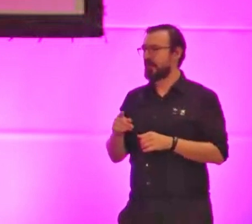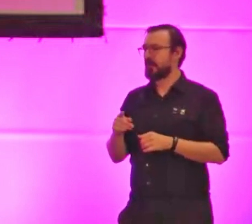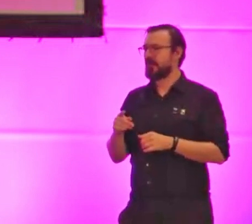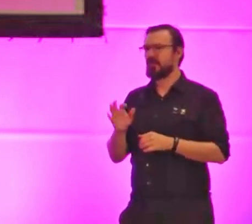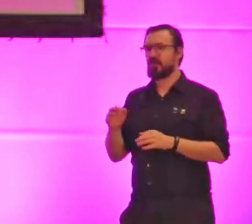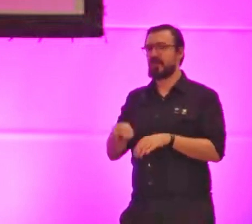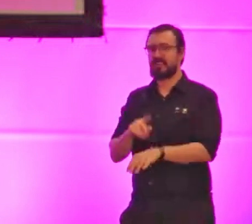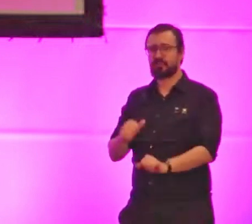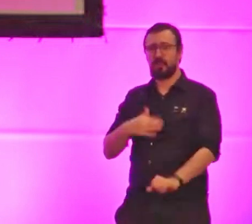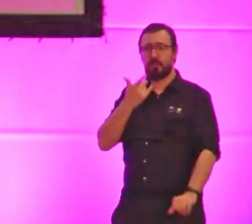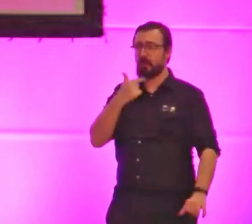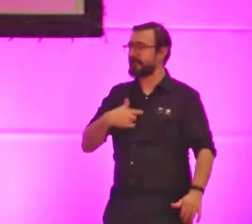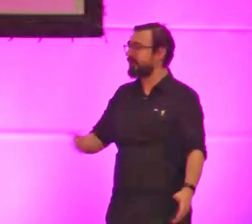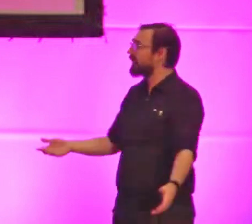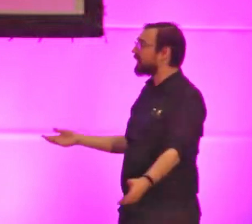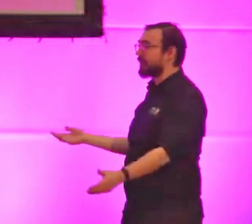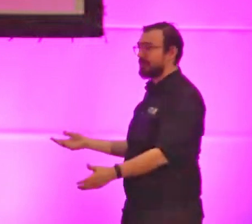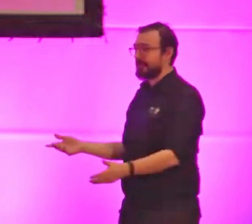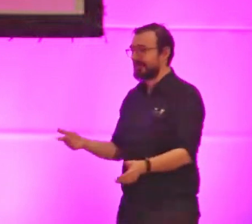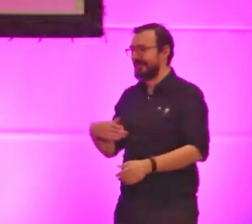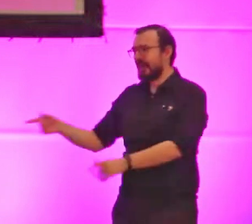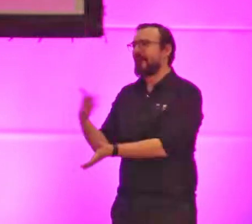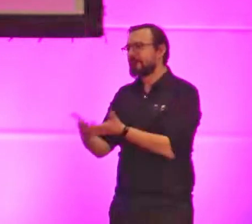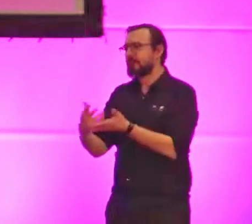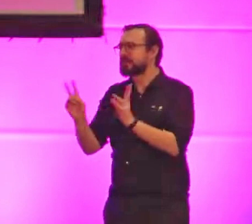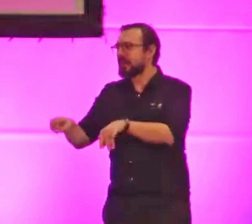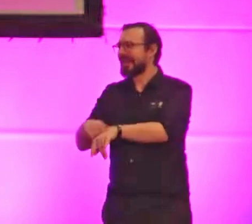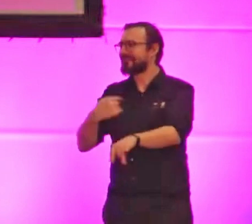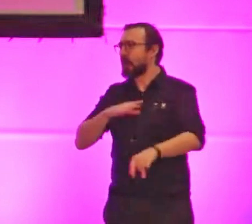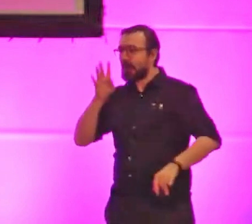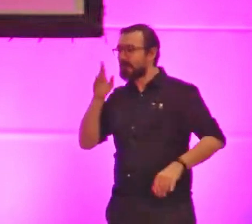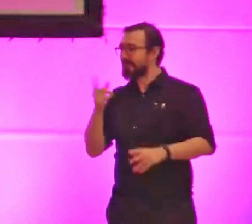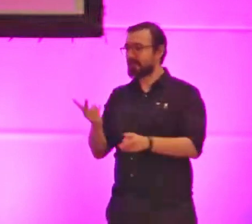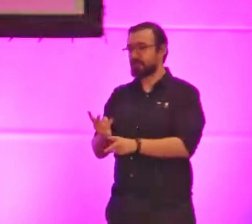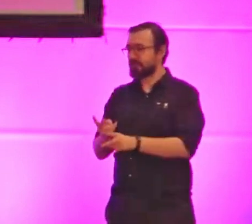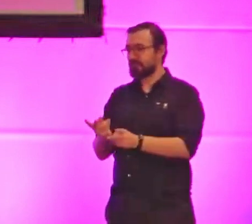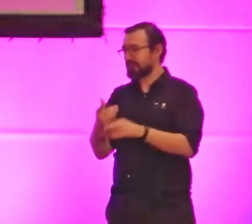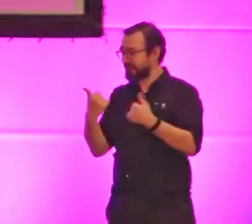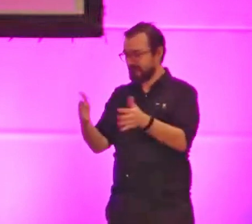Hur länge ska jag prata här sist? Ja, fortsätt du. Så länge vi har din ljud så tycker jag.